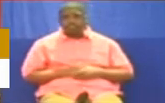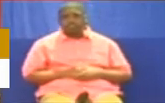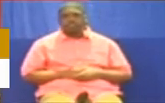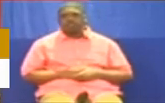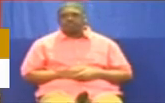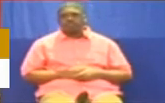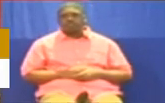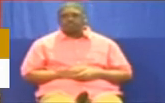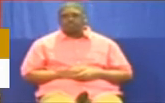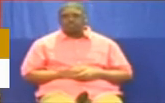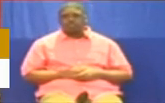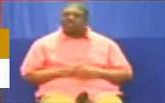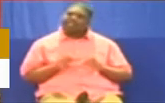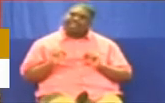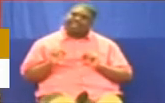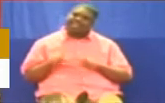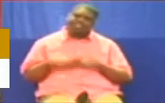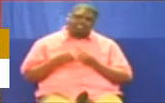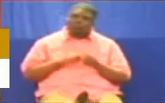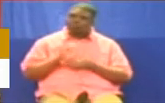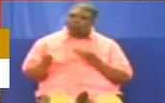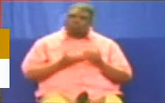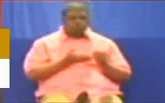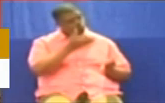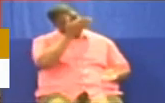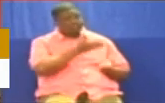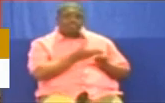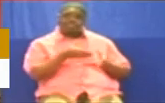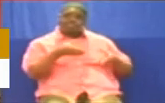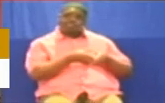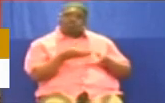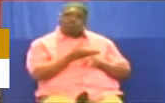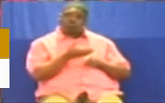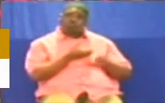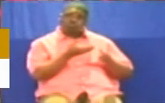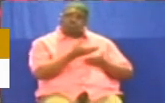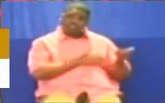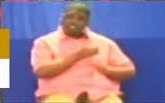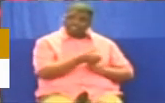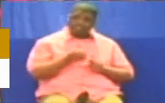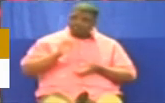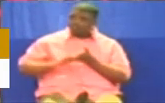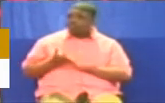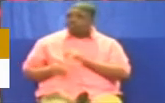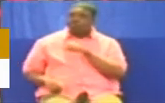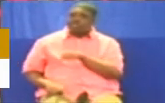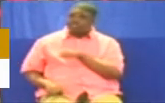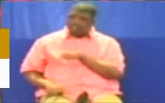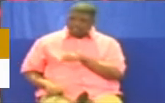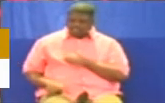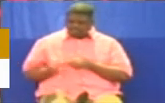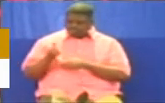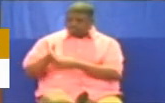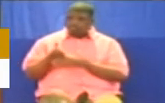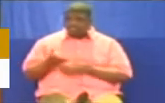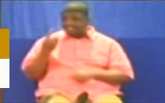Ili tukirudi kwenye reality jamani, sawa, kama ni vikao vinavyohusu hizo leseni na makubaliano hayo ya kampuni na kadhalika,